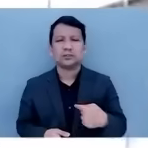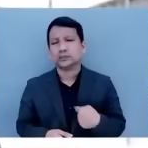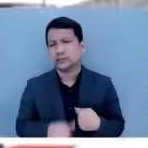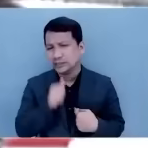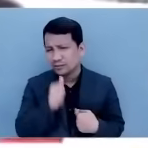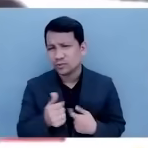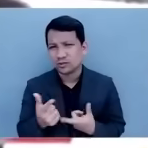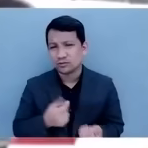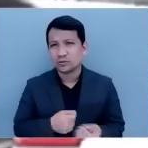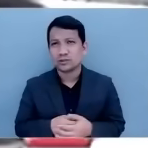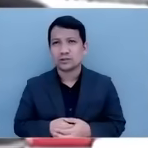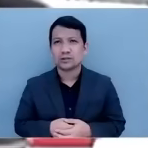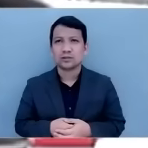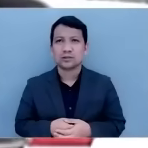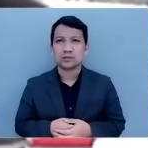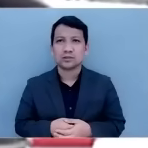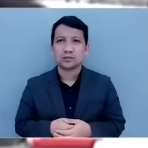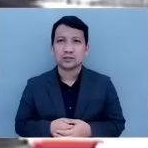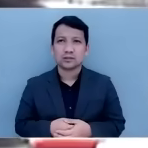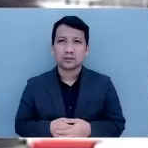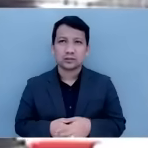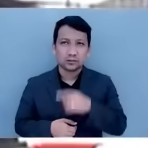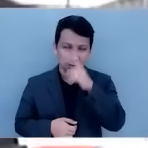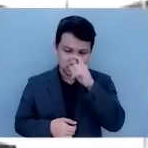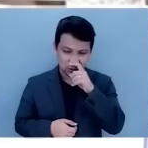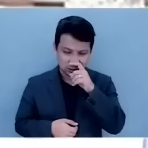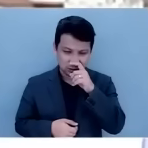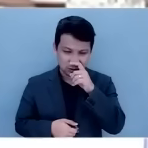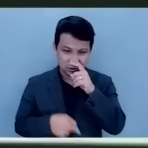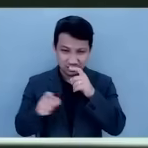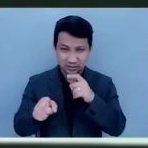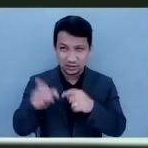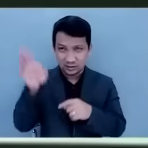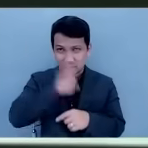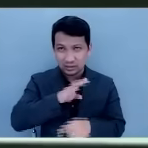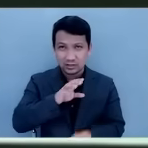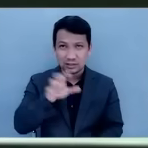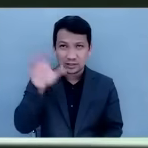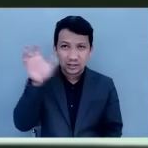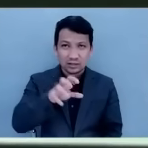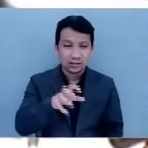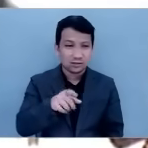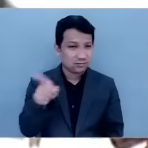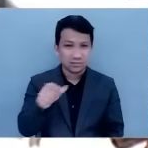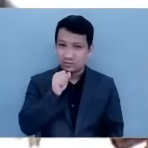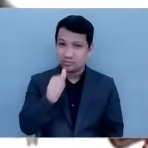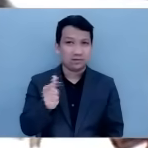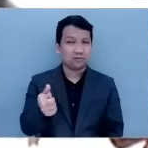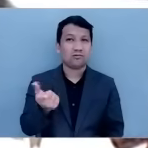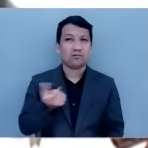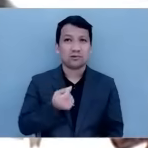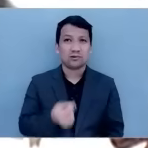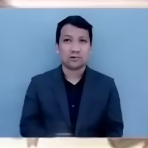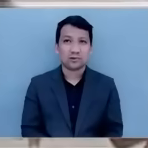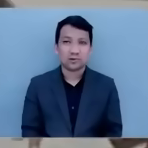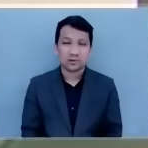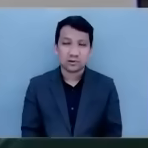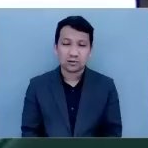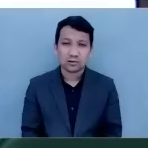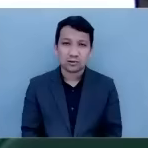hindi po kami ang gumagawa. Nabasag yung ilong niya, yung bridge. Hindi pa rin yan totoo. Halata, nagsisinungaling